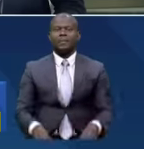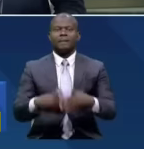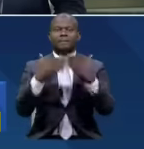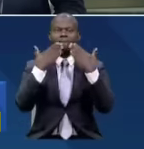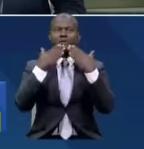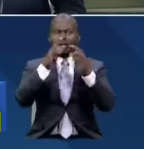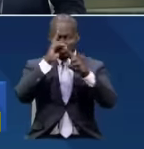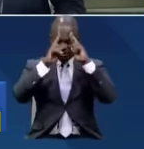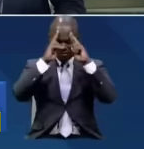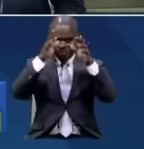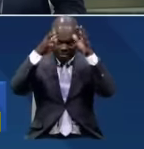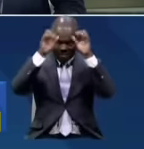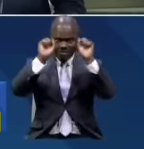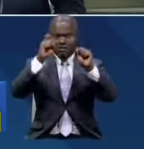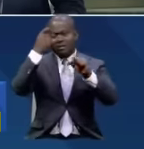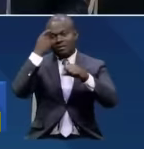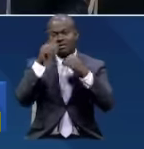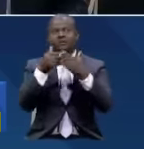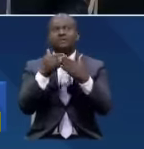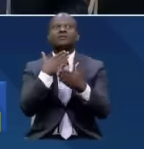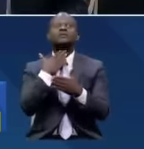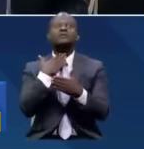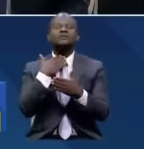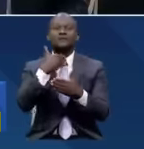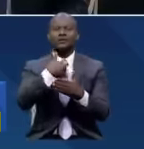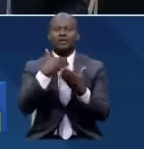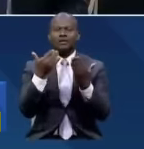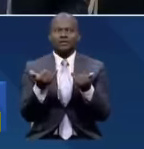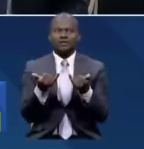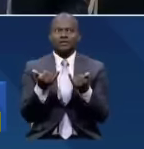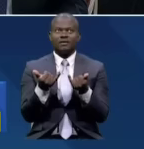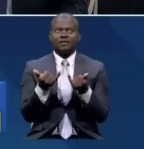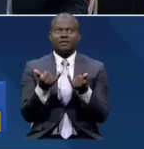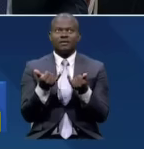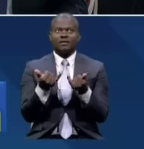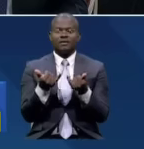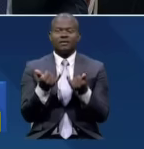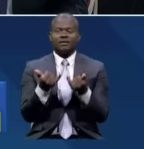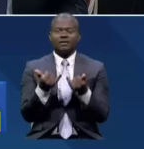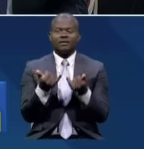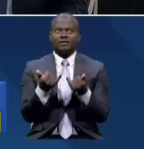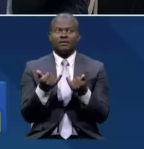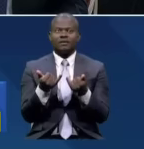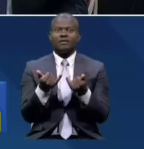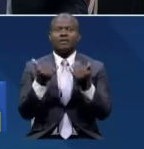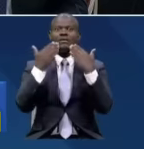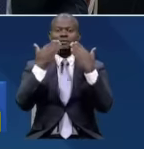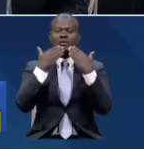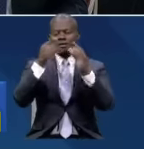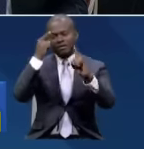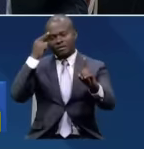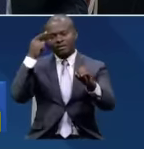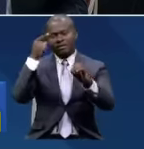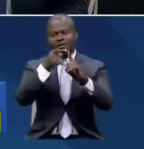cyifuzo nari mfite. Warasa ku ngingo John. Murakoze. Nk'uko mubizi, ndi umuturage hano muri Tabagwe, nyakubahwa Perezida wa